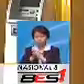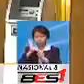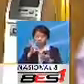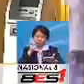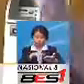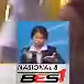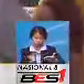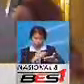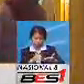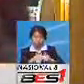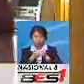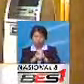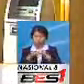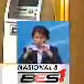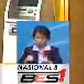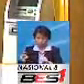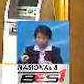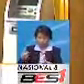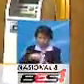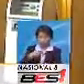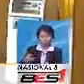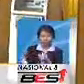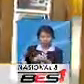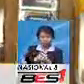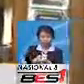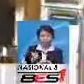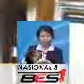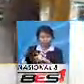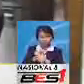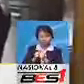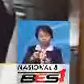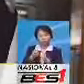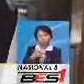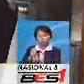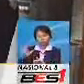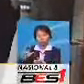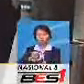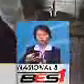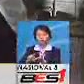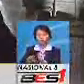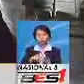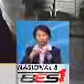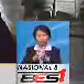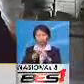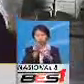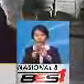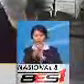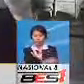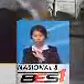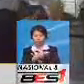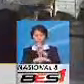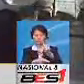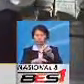diteliti mengikut kemampuan individu membayar balik pinjaman berdasarkan pendapatan berdasarkan maklumat Bank Negara dari